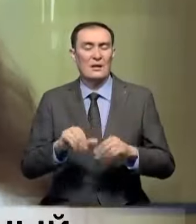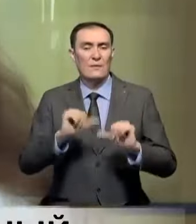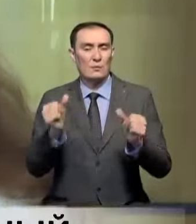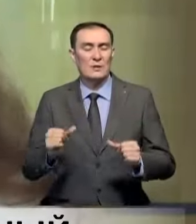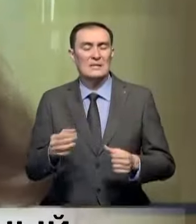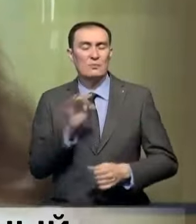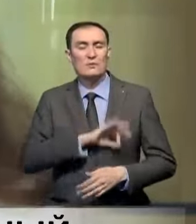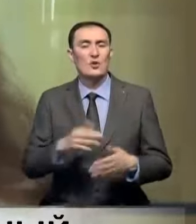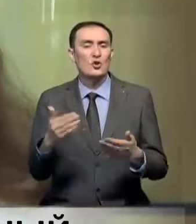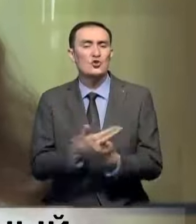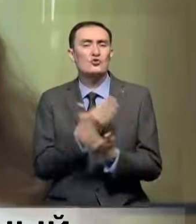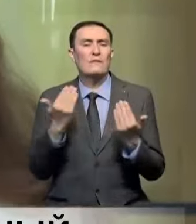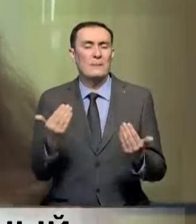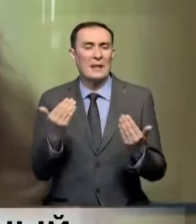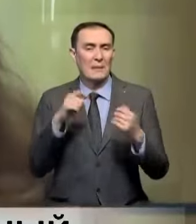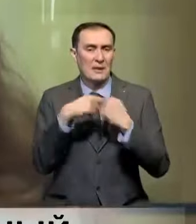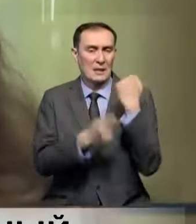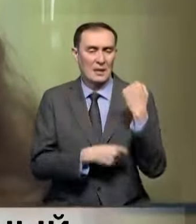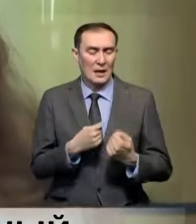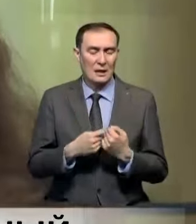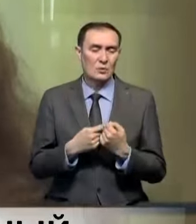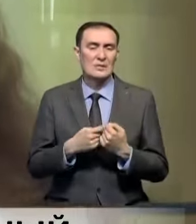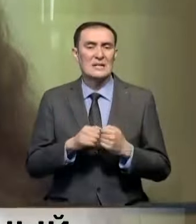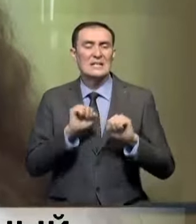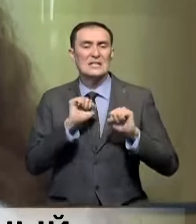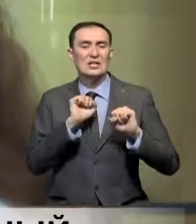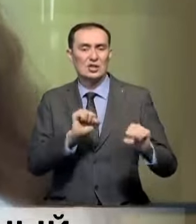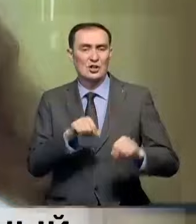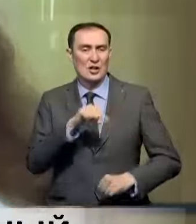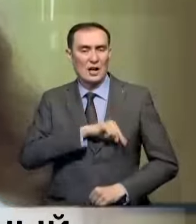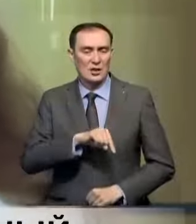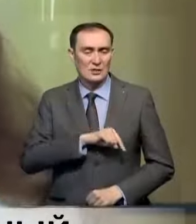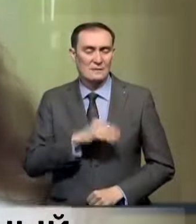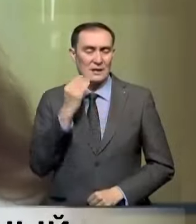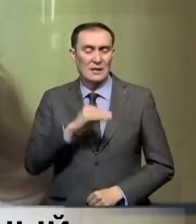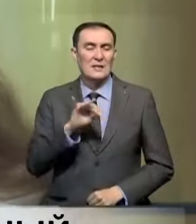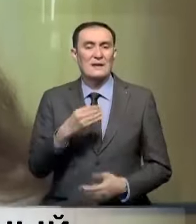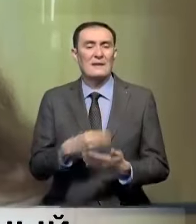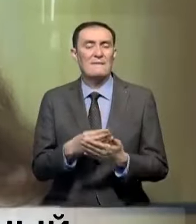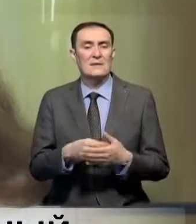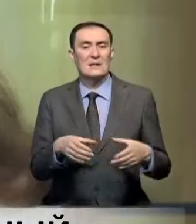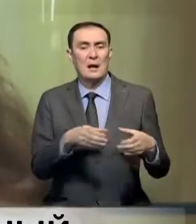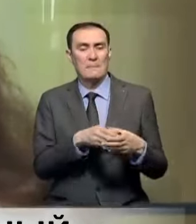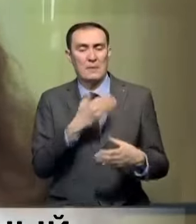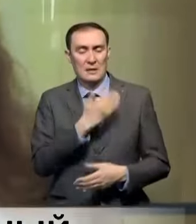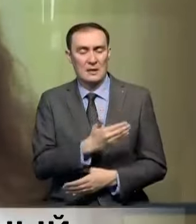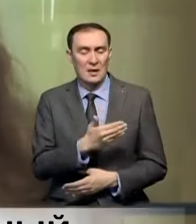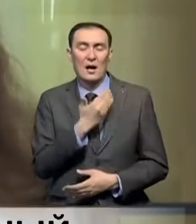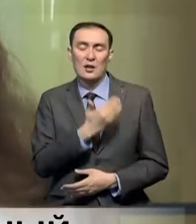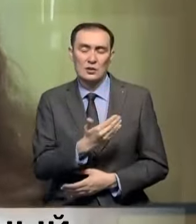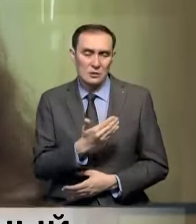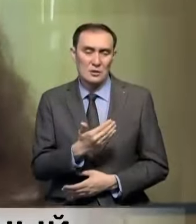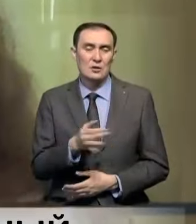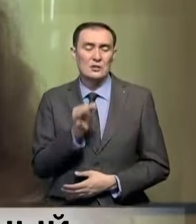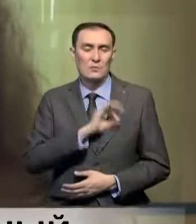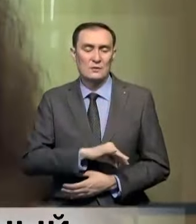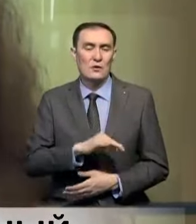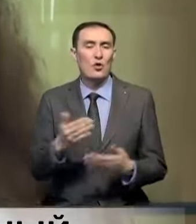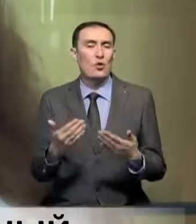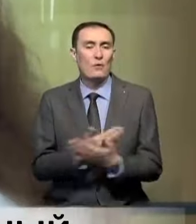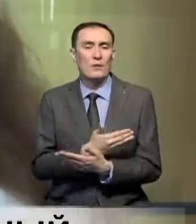использованы самые современные материалы с точки зрения изоляции и как бы инвестор проекта TS Они конечно использовали